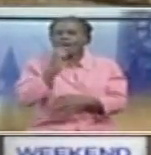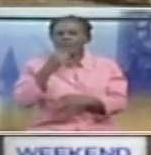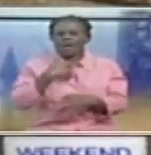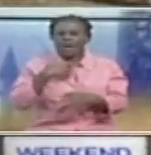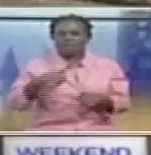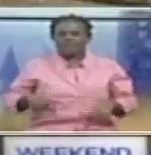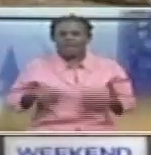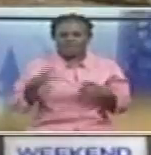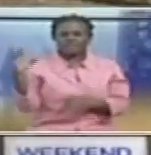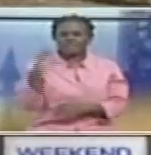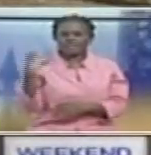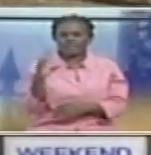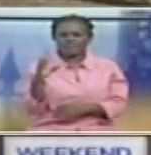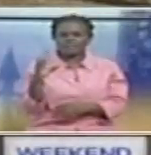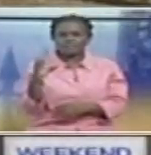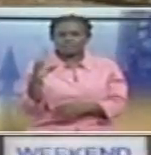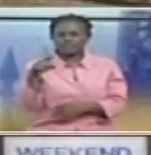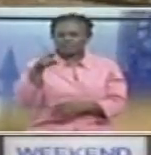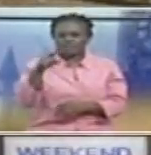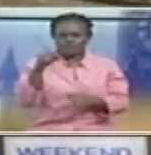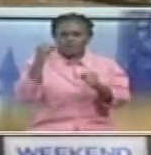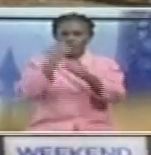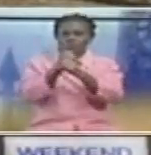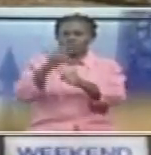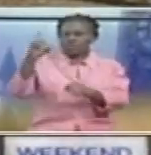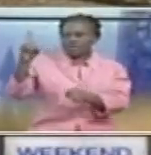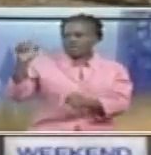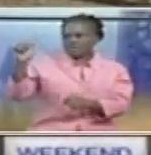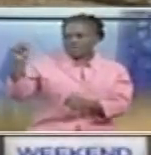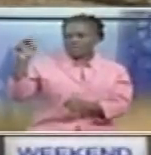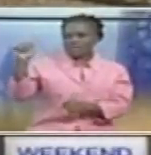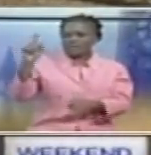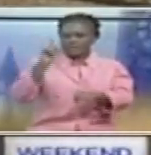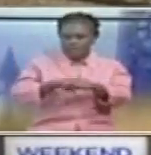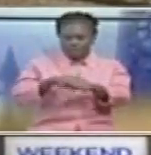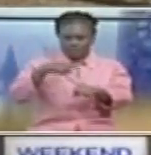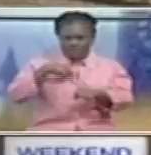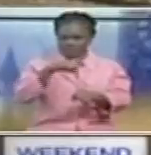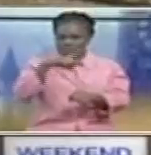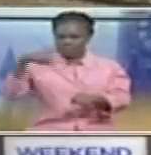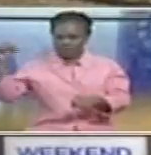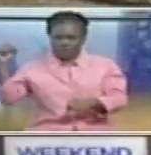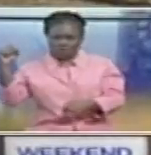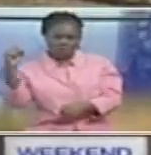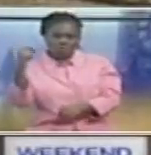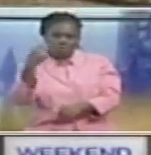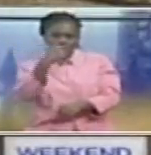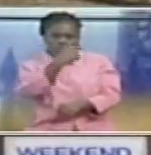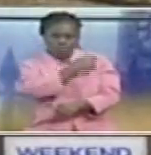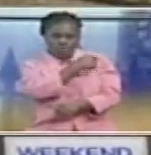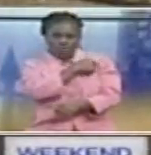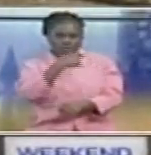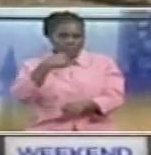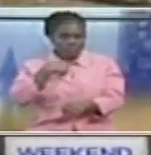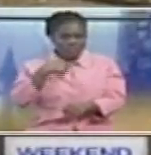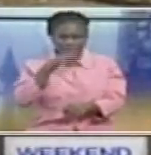cells. Sasa wakifanya DNA na hiyo, lakini wakati ilipelekwa hiyo kwa hiyo sijui inafanywa